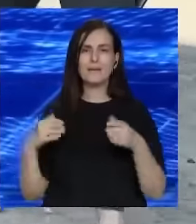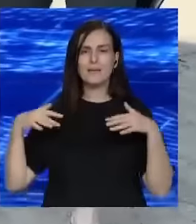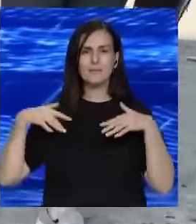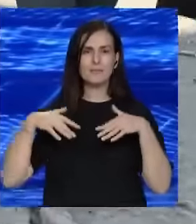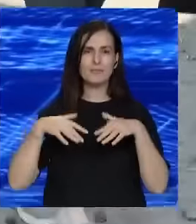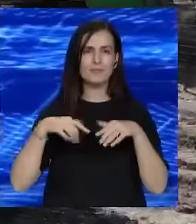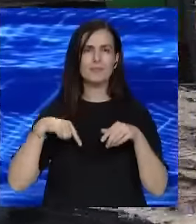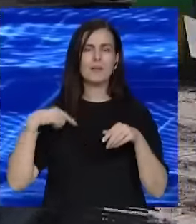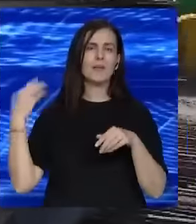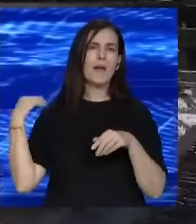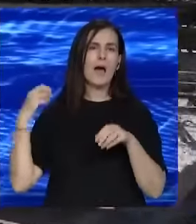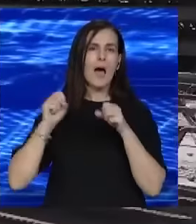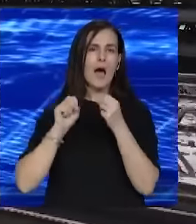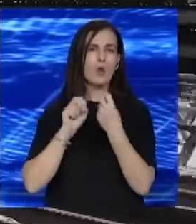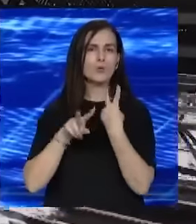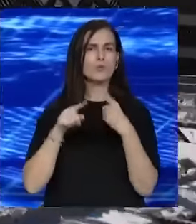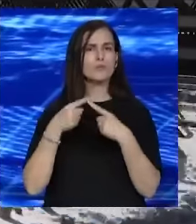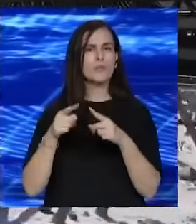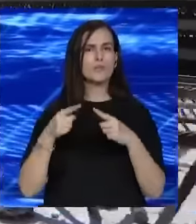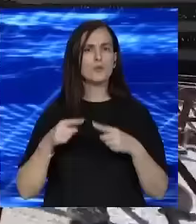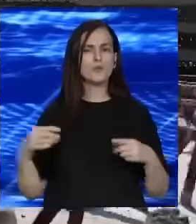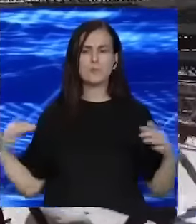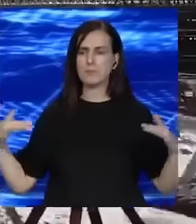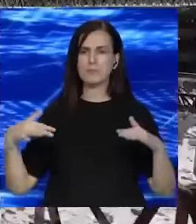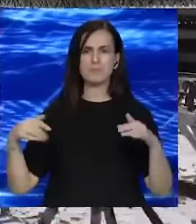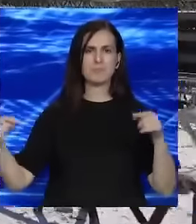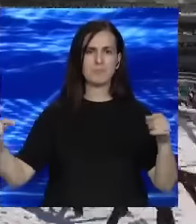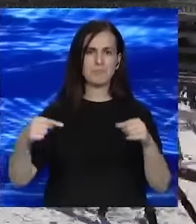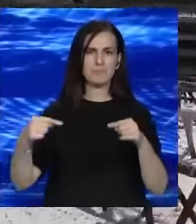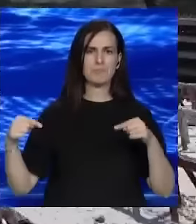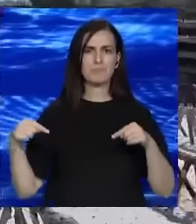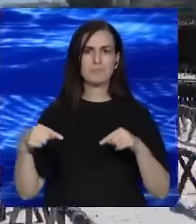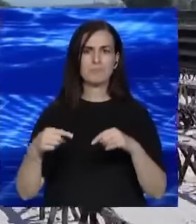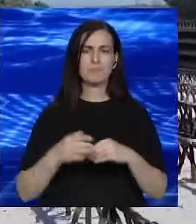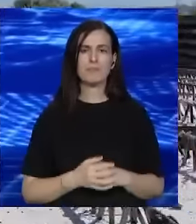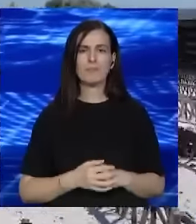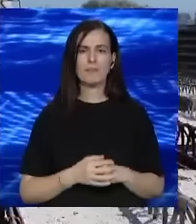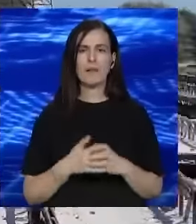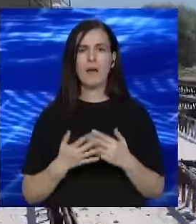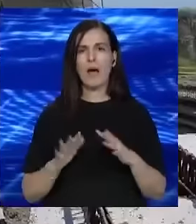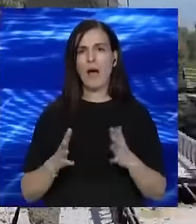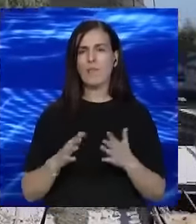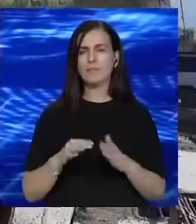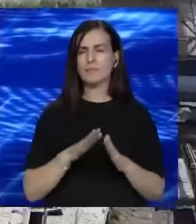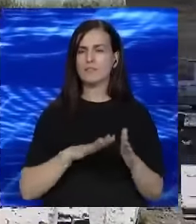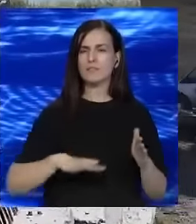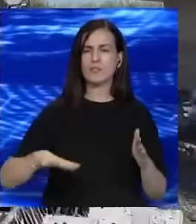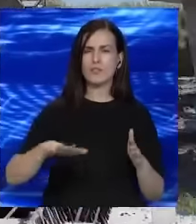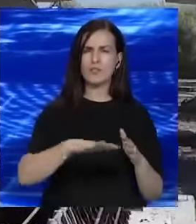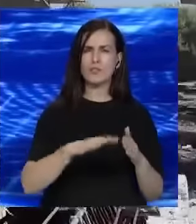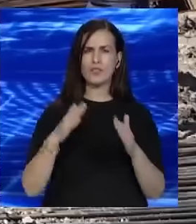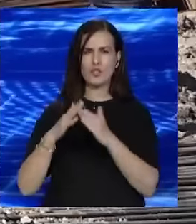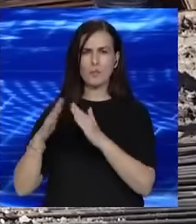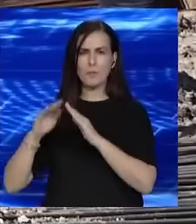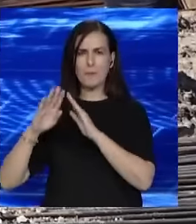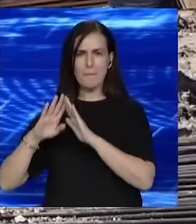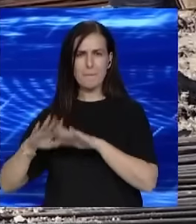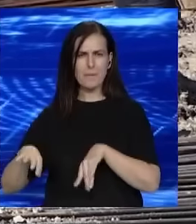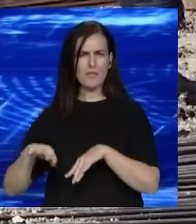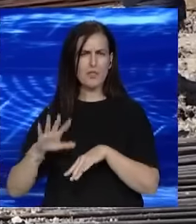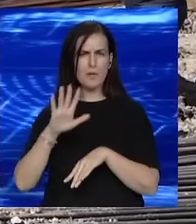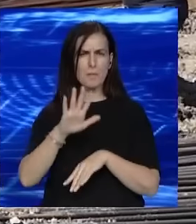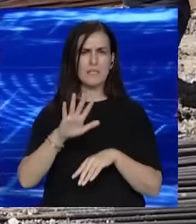cilat vijnë nga autostradat e ndryshme. Për hapjen rrugë të ndërtimit të Unazës së Madhe janë shpronësuar mbi 580 objekte. Shumica e tyre janë